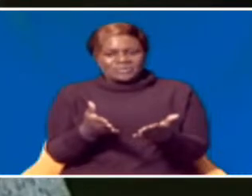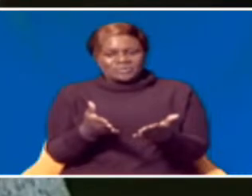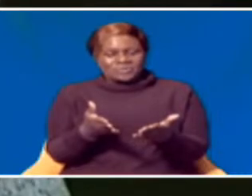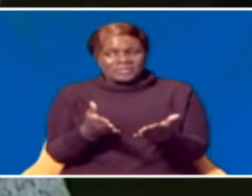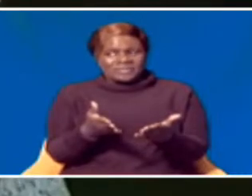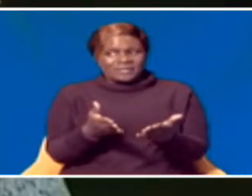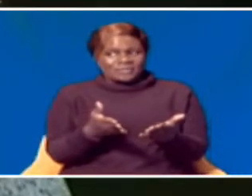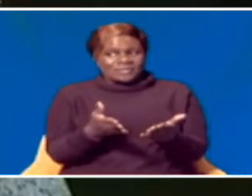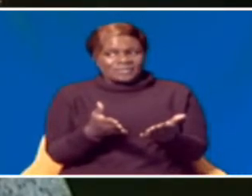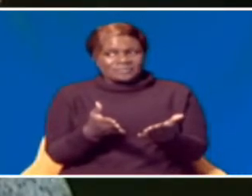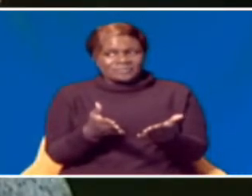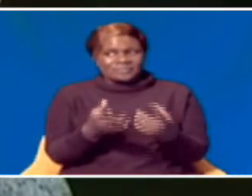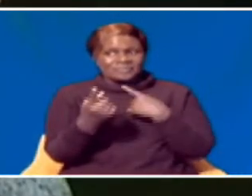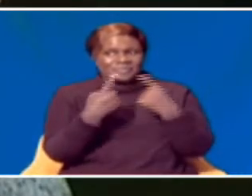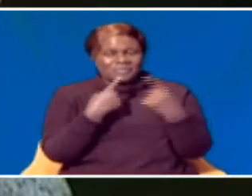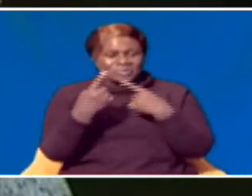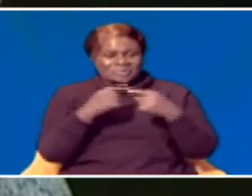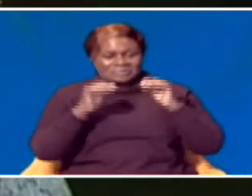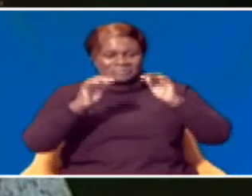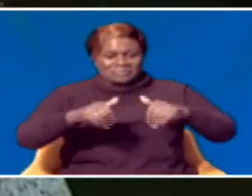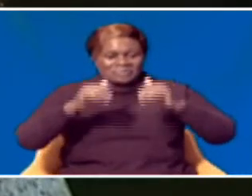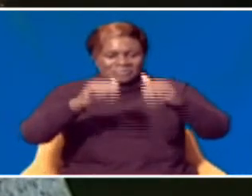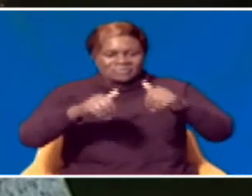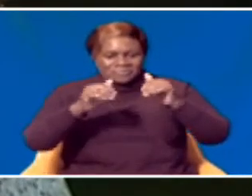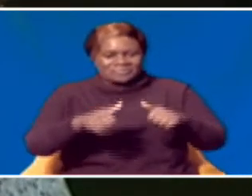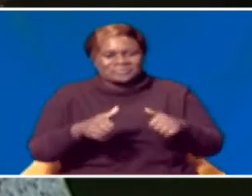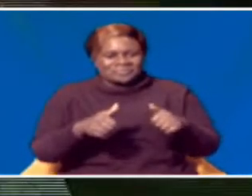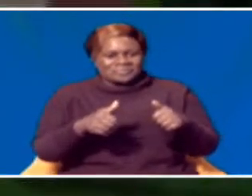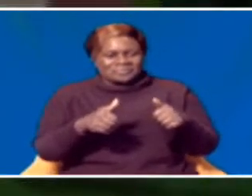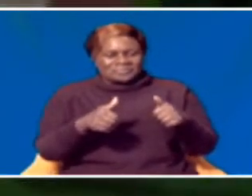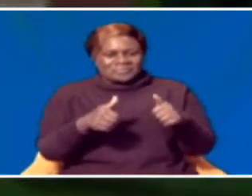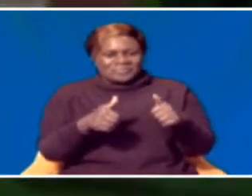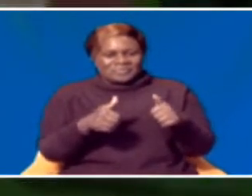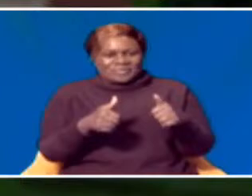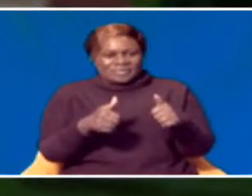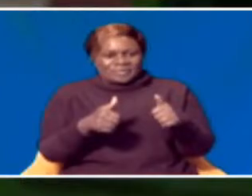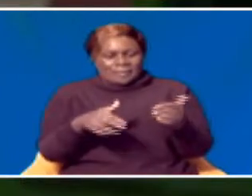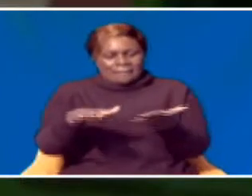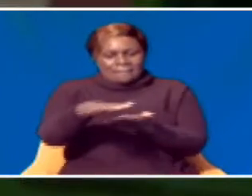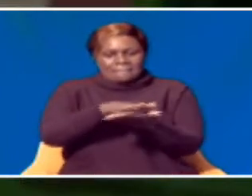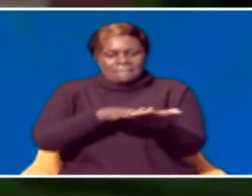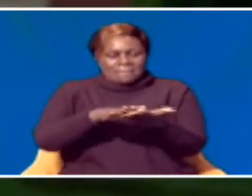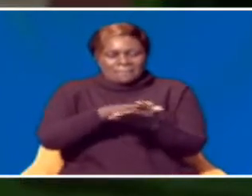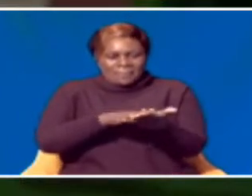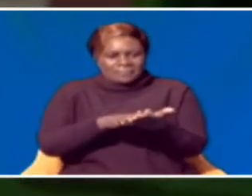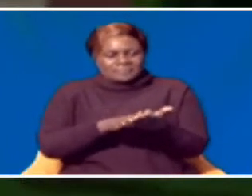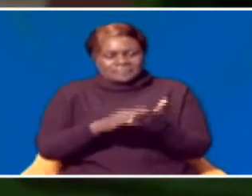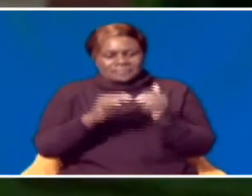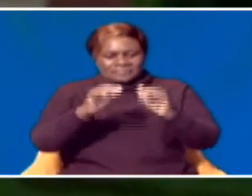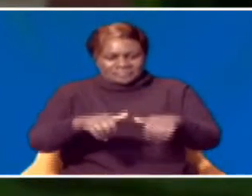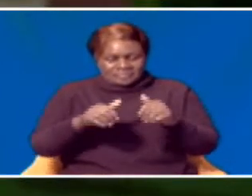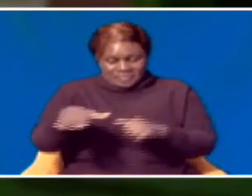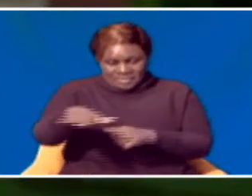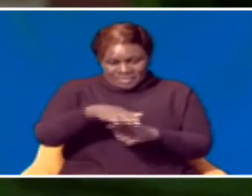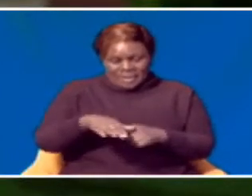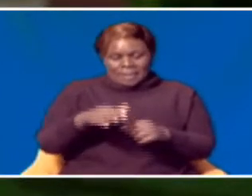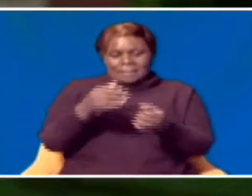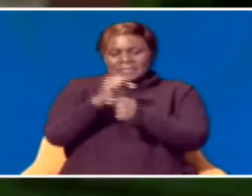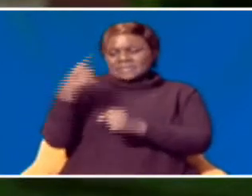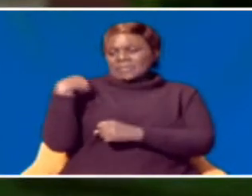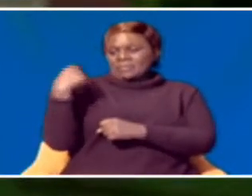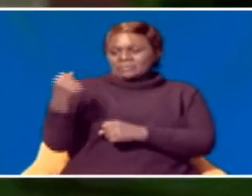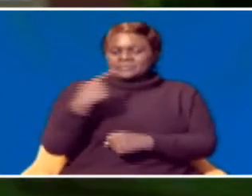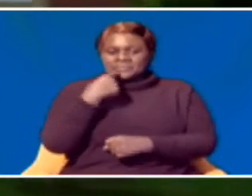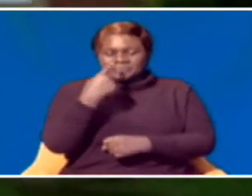wetu. Tuzungumzie swala la kilimo ambacho umekitaja kwamba ndio mti wa uti wa mgongo wa eneo hili. Yeah. Rais pia jana